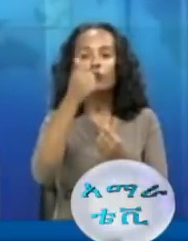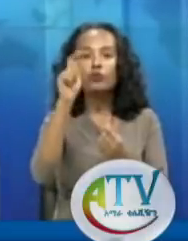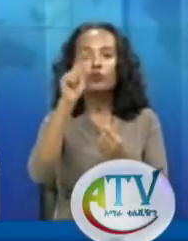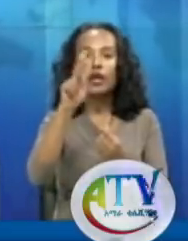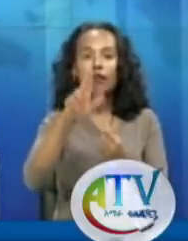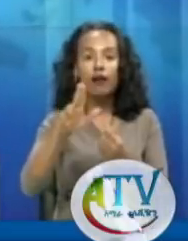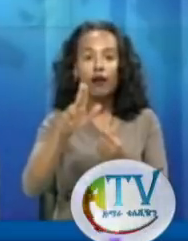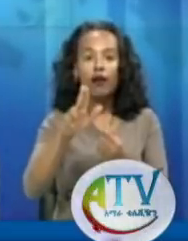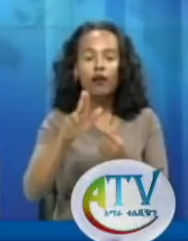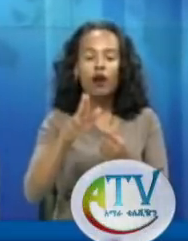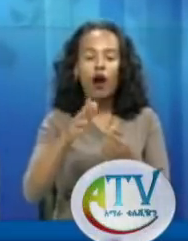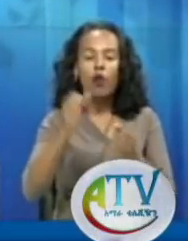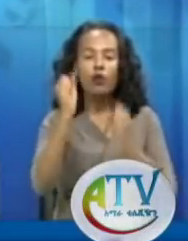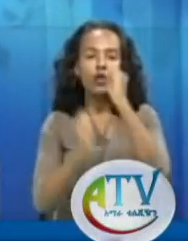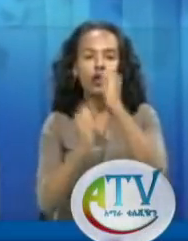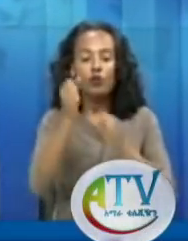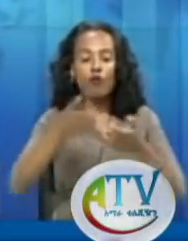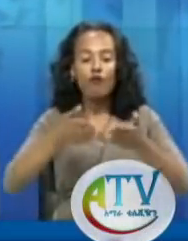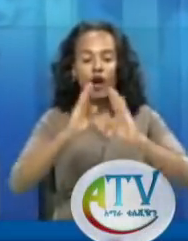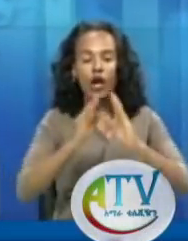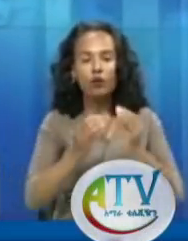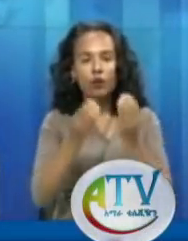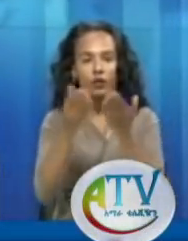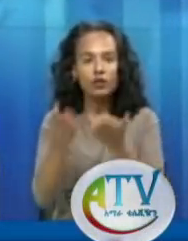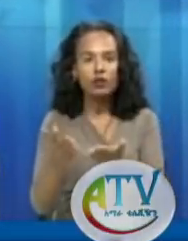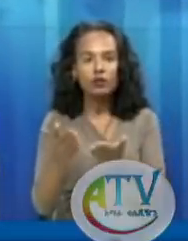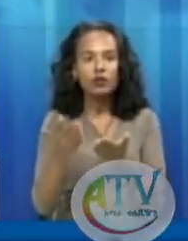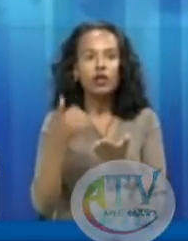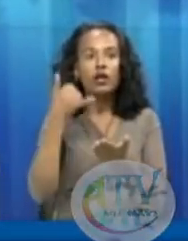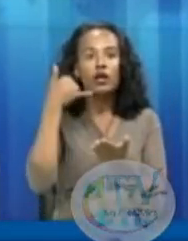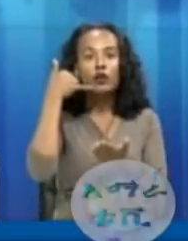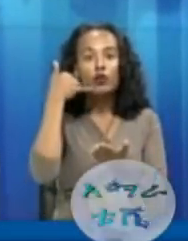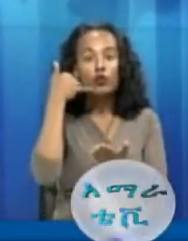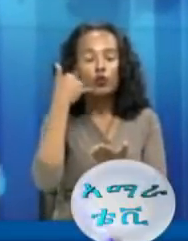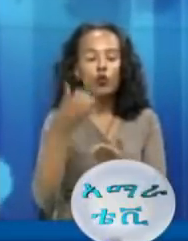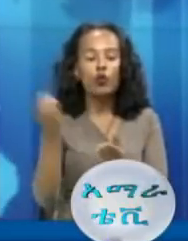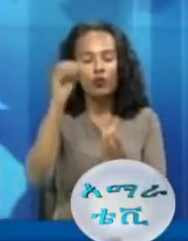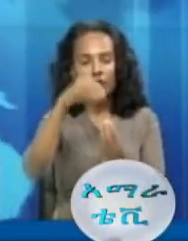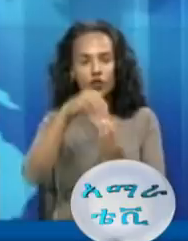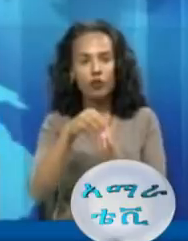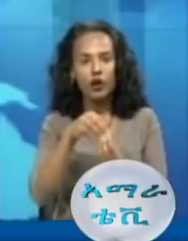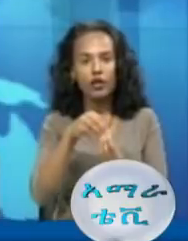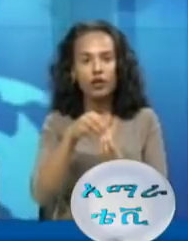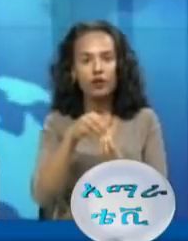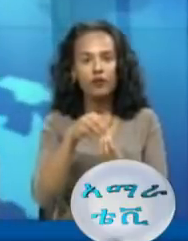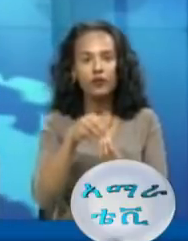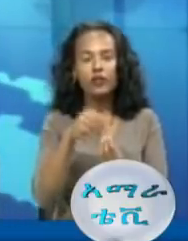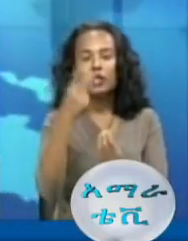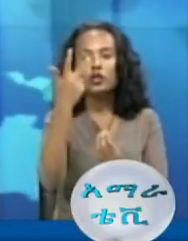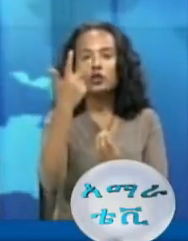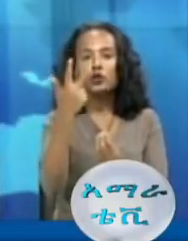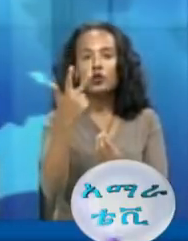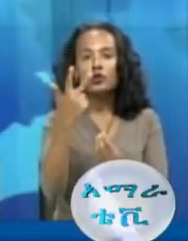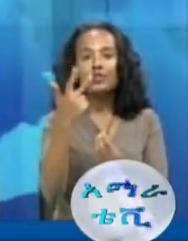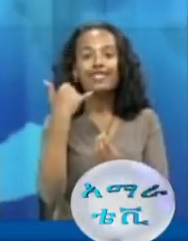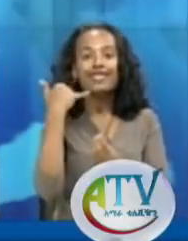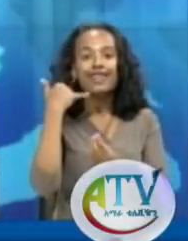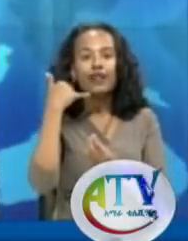አወዳድሮ ፈቃድ በመስጠት ከኢትዮ ቴሌኮም በተጨማሪ ሶስት